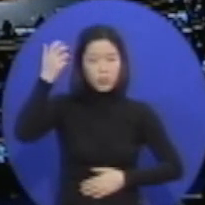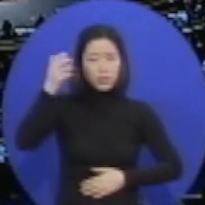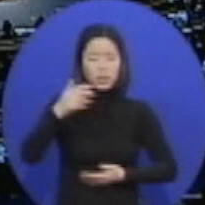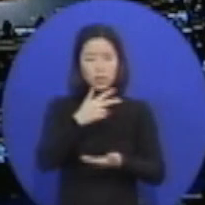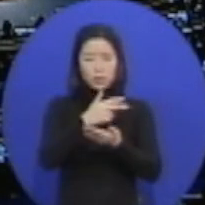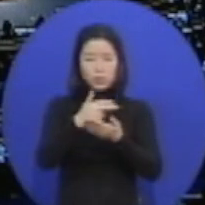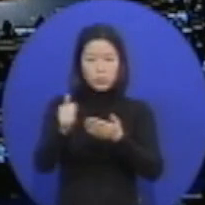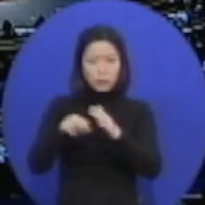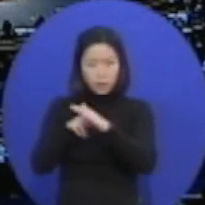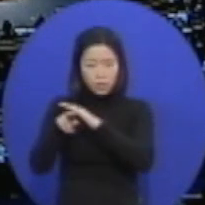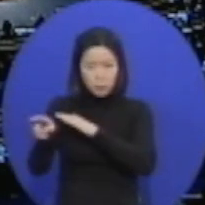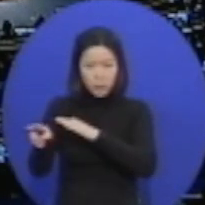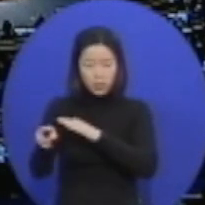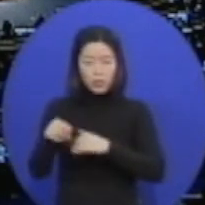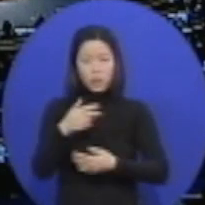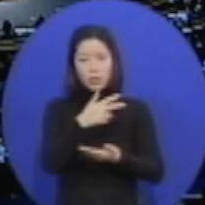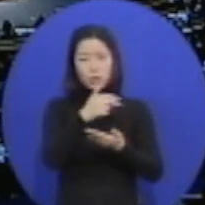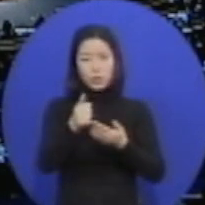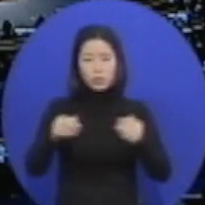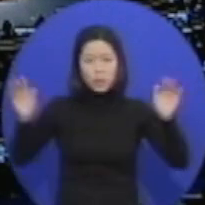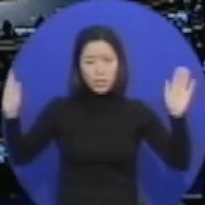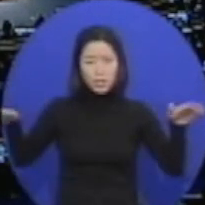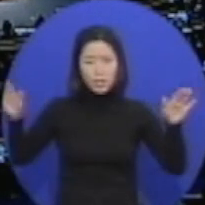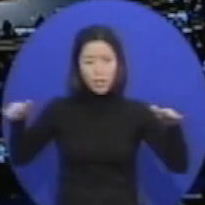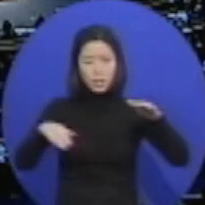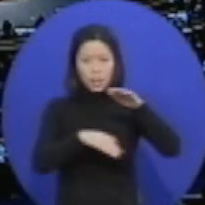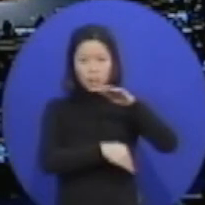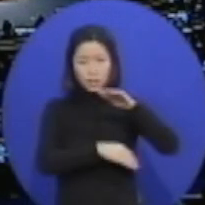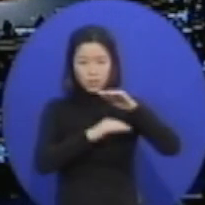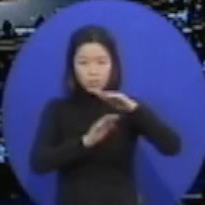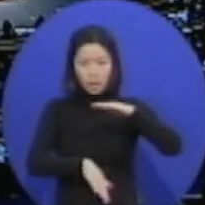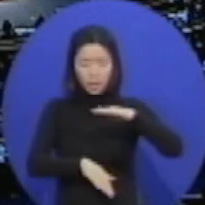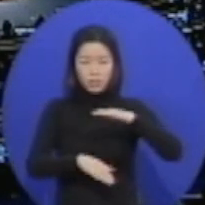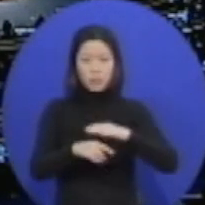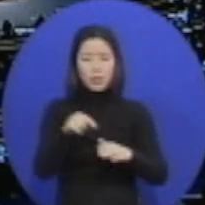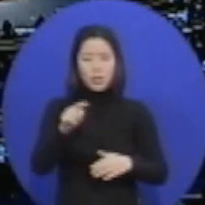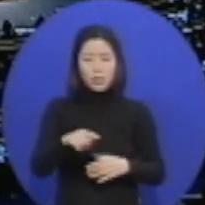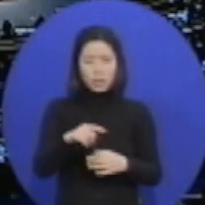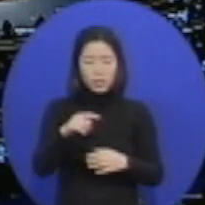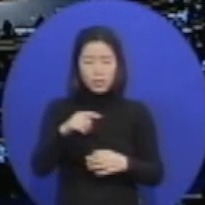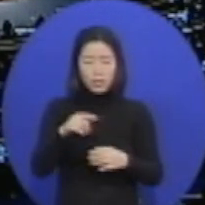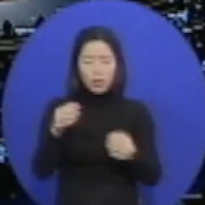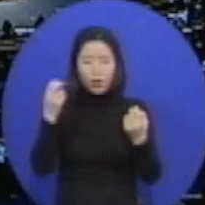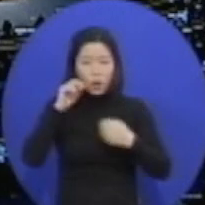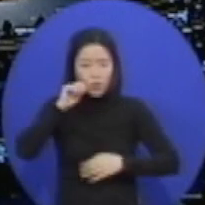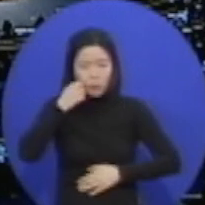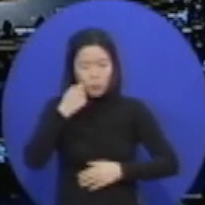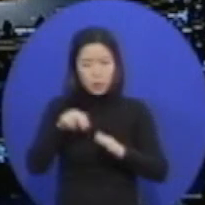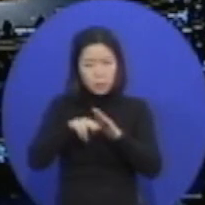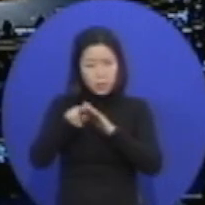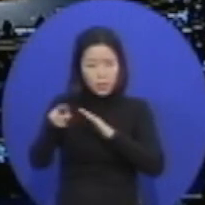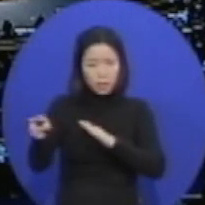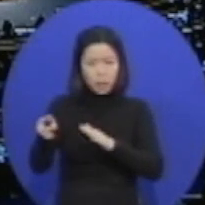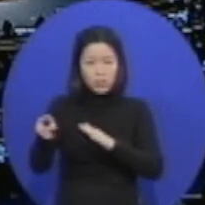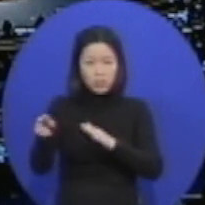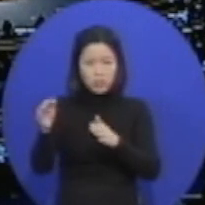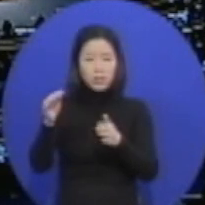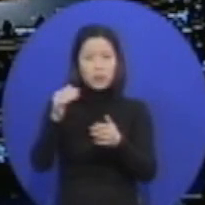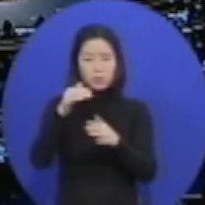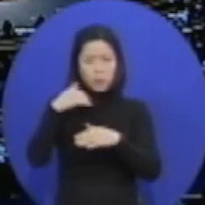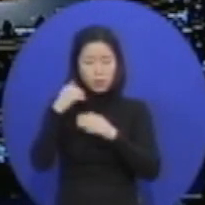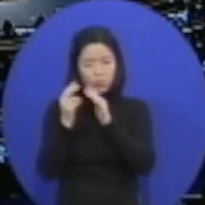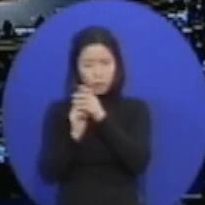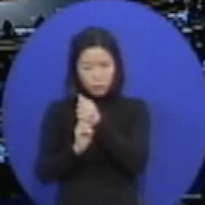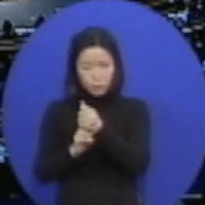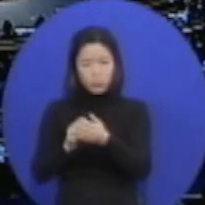주에 날개 그늘 아래에서 이 재앙 들이 지나가기 까지 pr 이다 이건